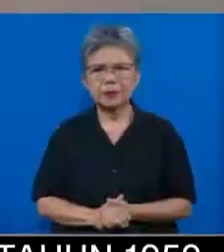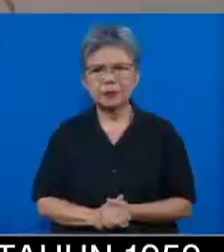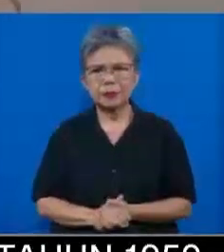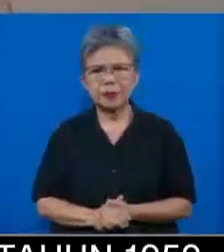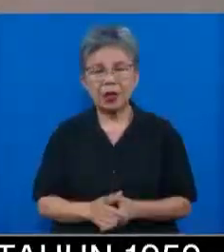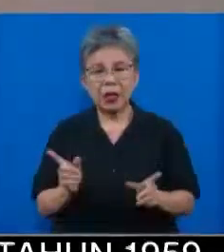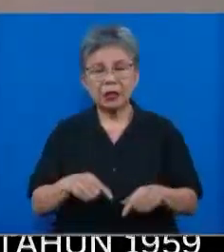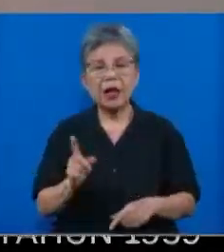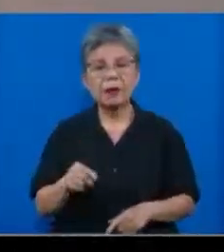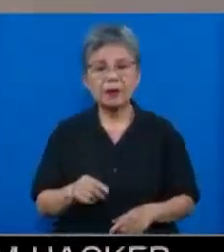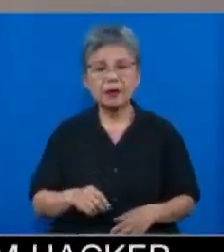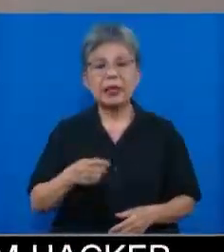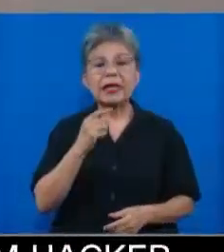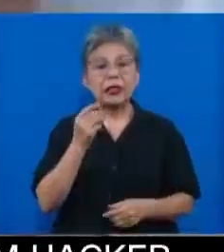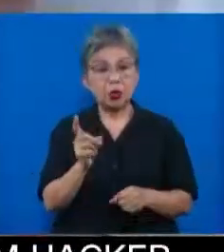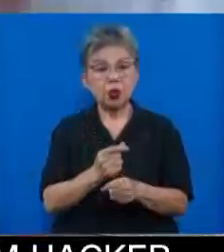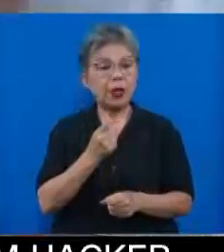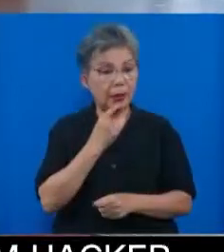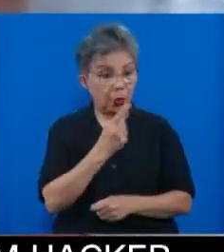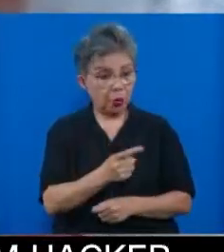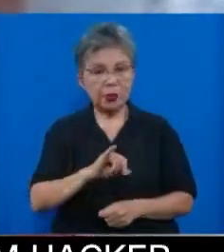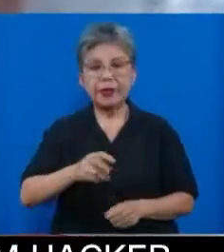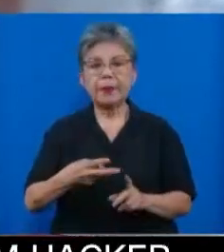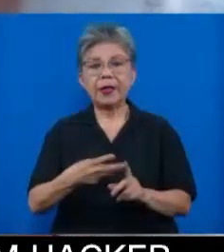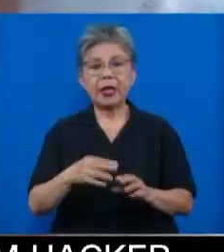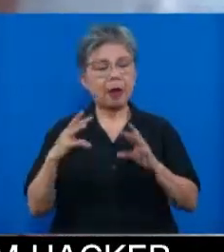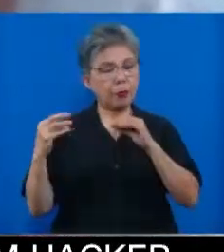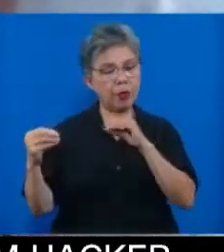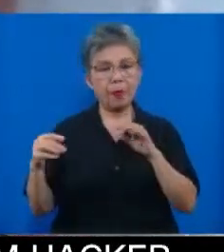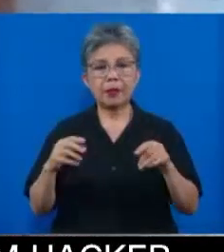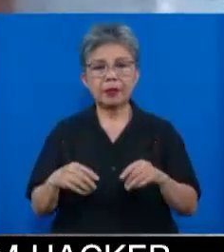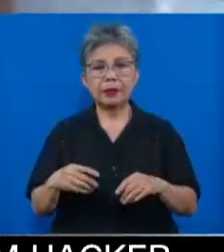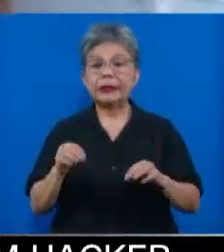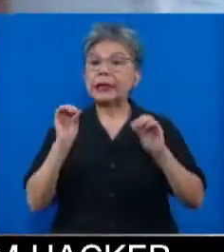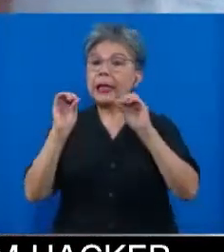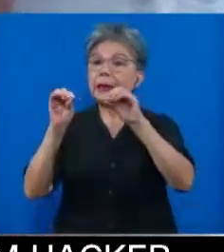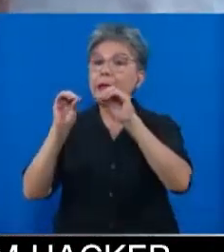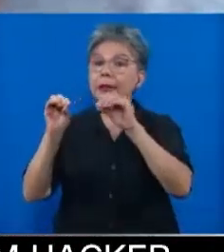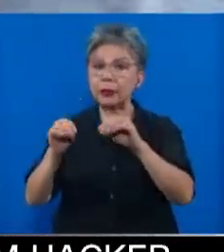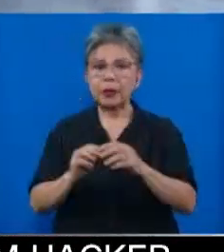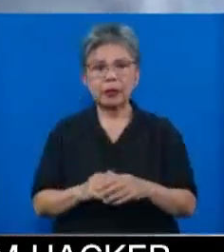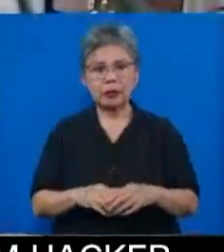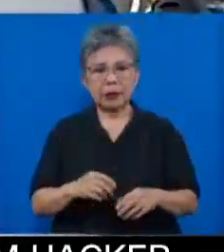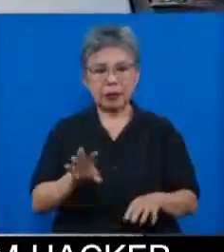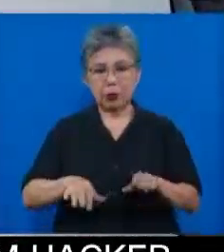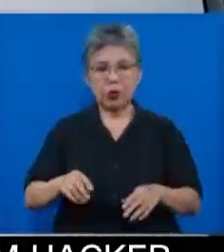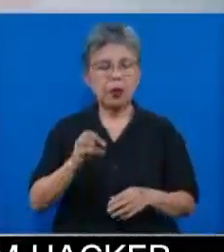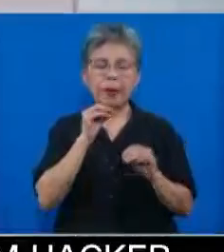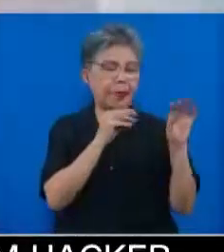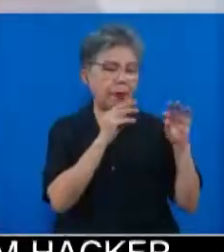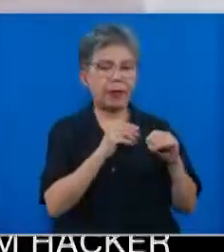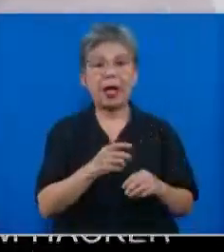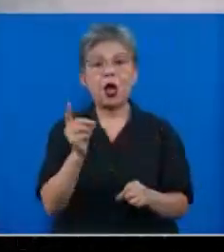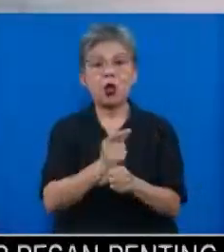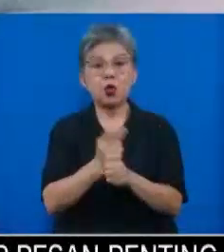ketemu. Kejadian bermula ketika Teresia sedang menegur JD yang sedang mengobrol ketika dirinya tengah memberikan materi pelajaran.